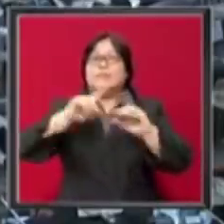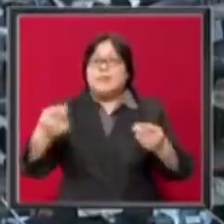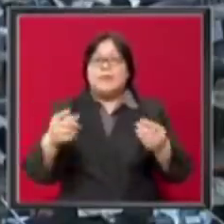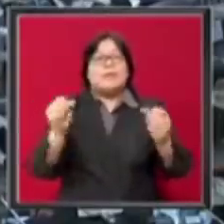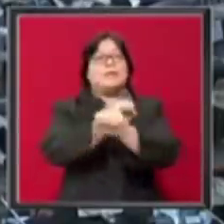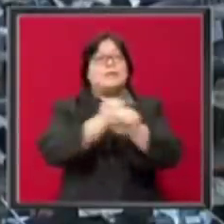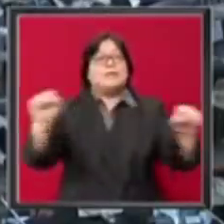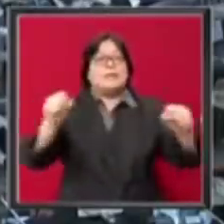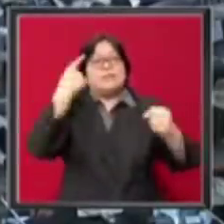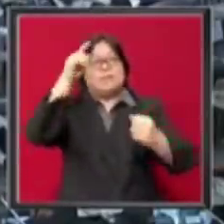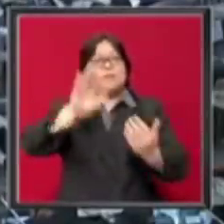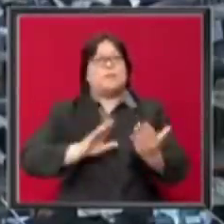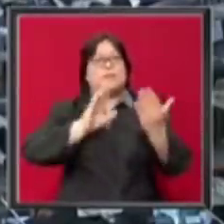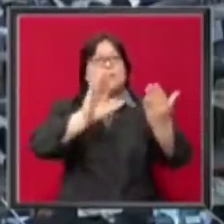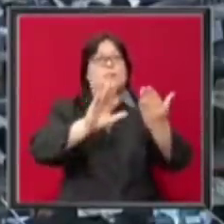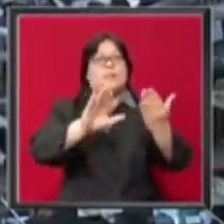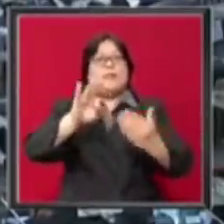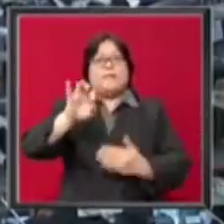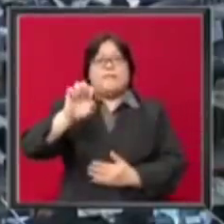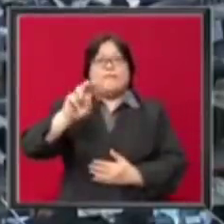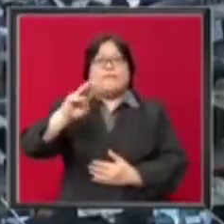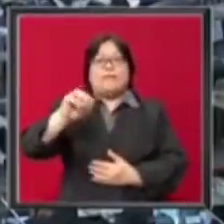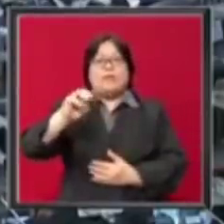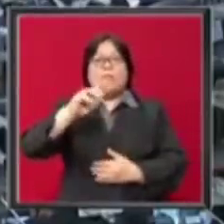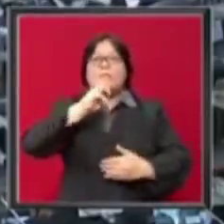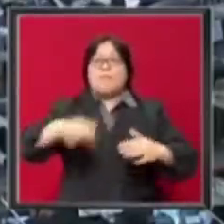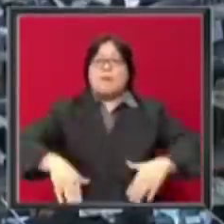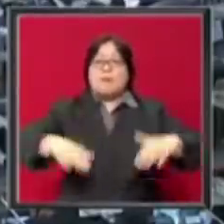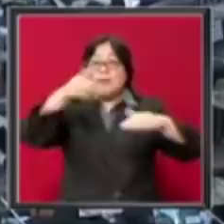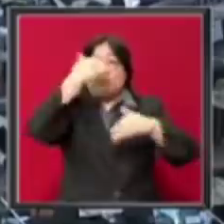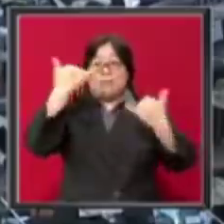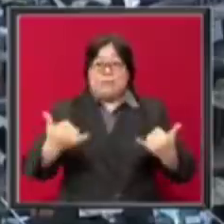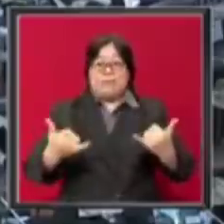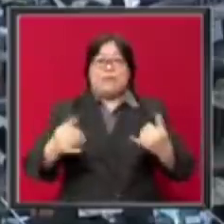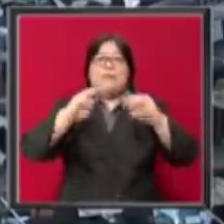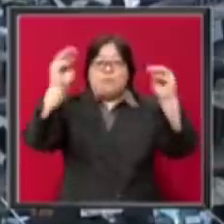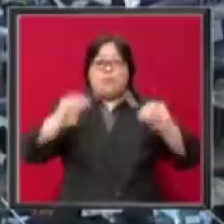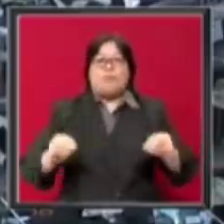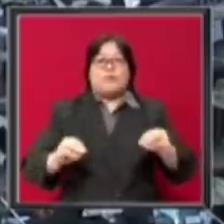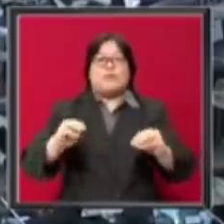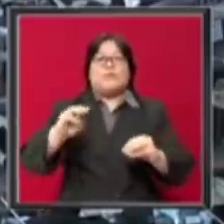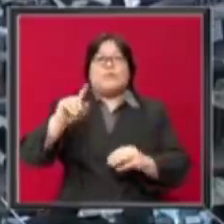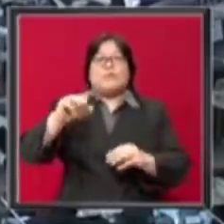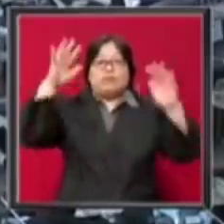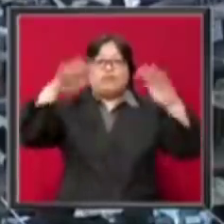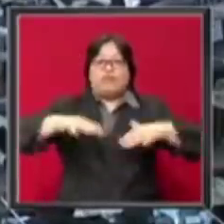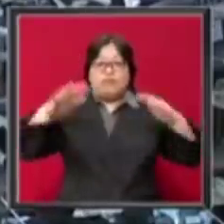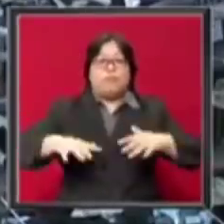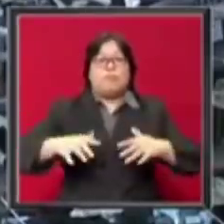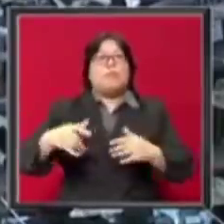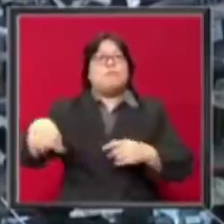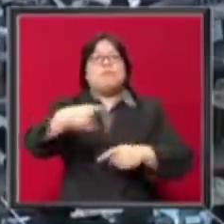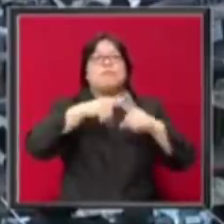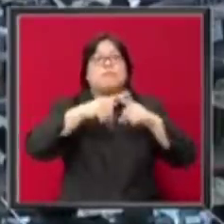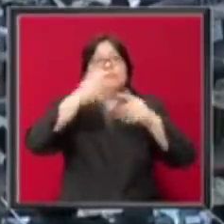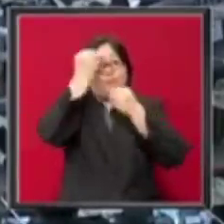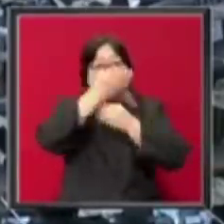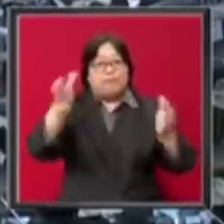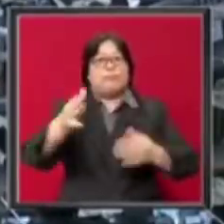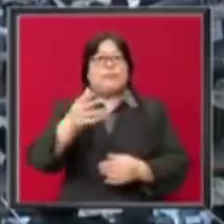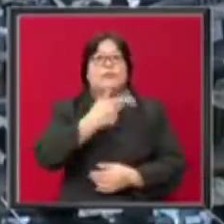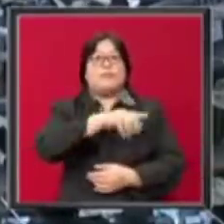Nabi. Kalau Fatimah anakku mencuri sekalipun, nescaya akan aku potong tangan. Begitulah Tok